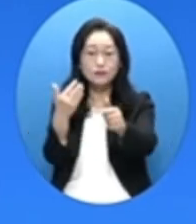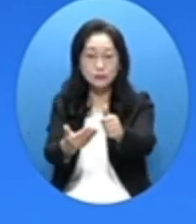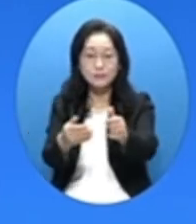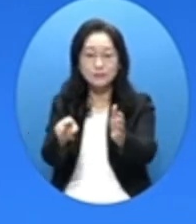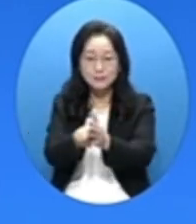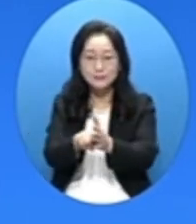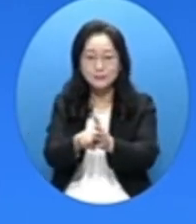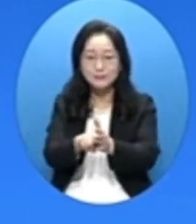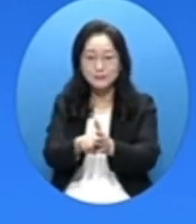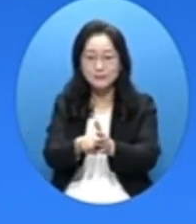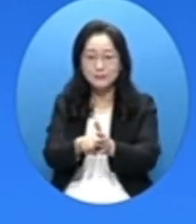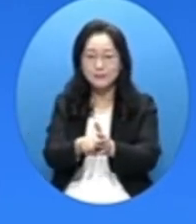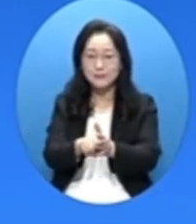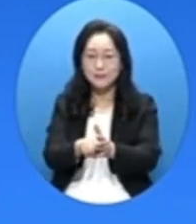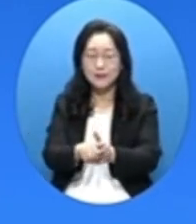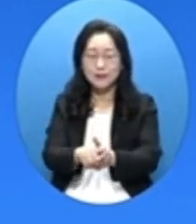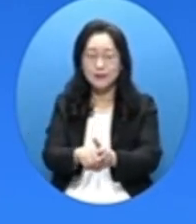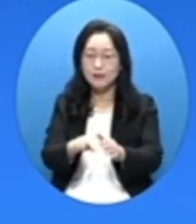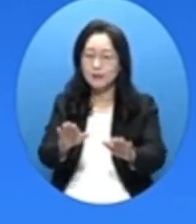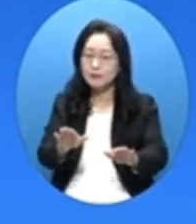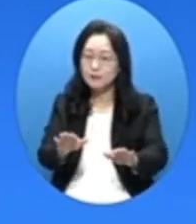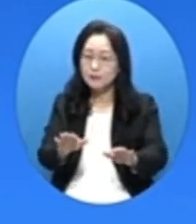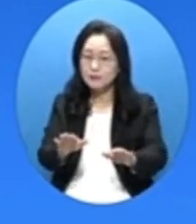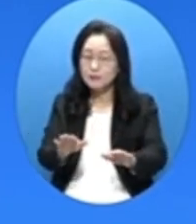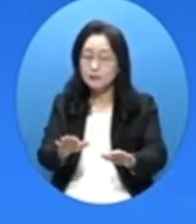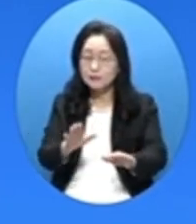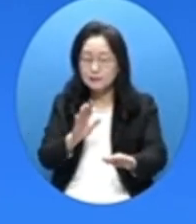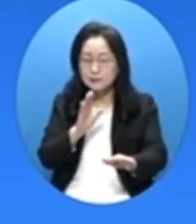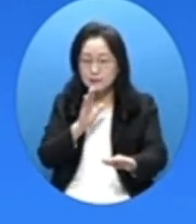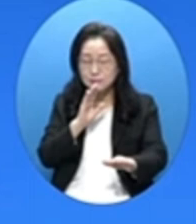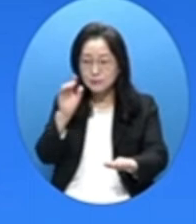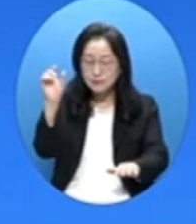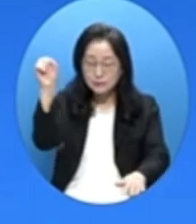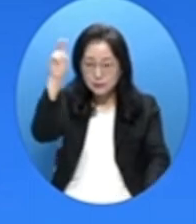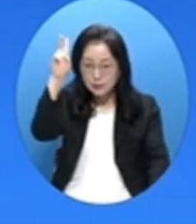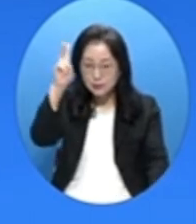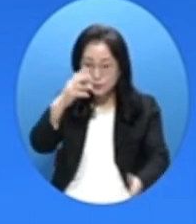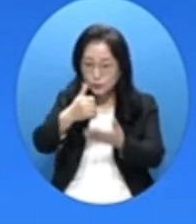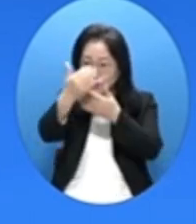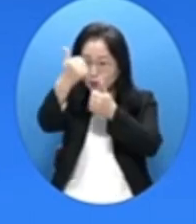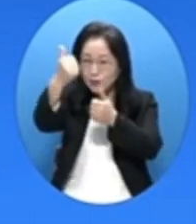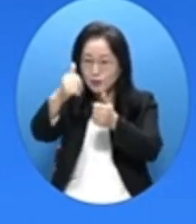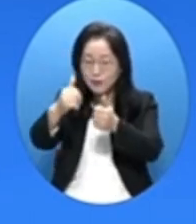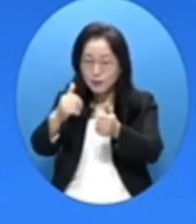것입니다 먼 날 우리가 주 앞에 설 때에 주님께서